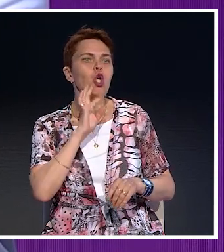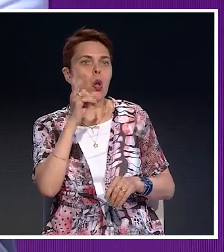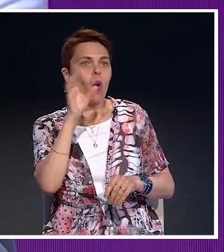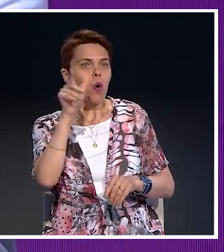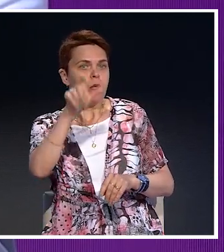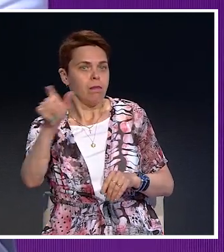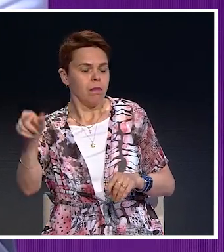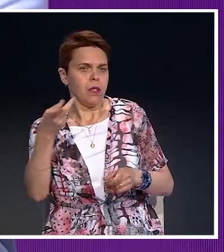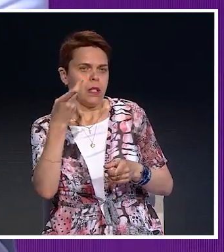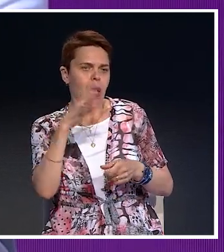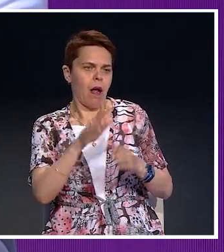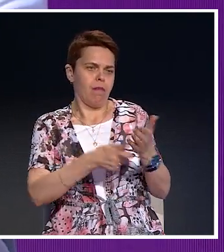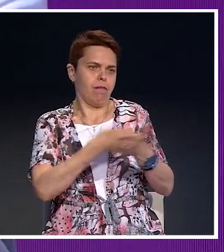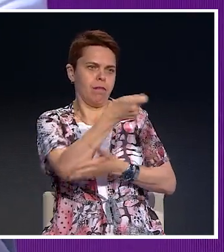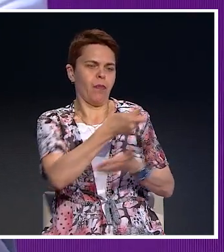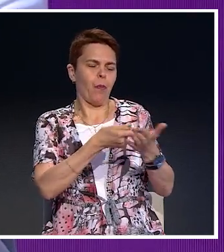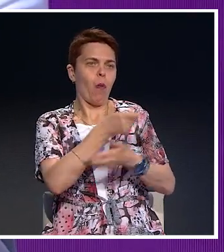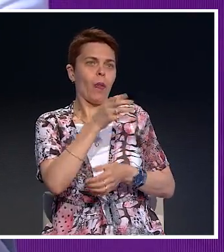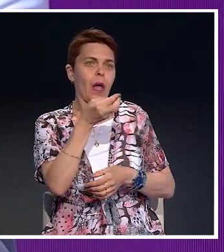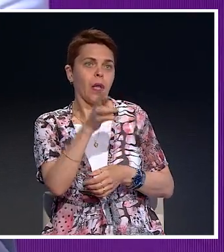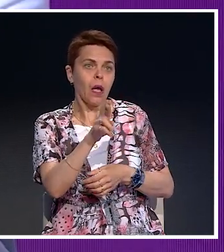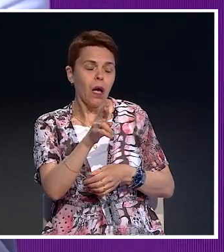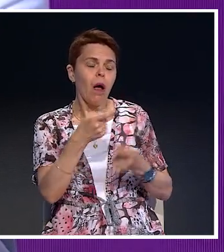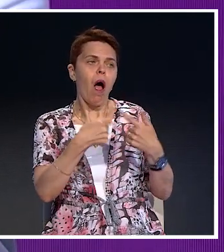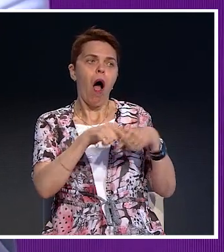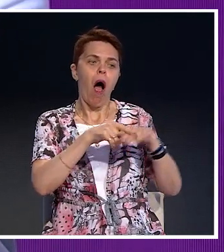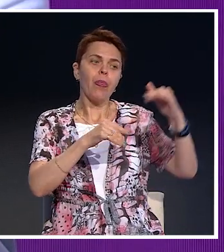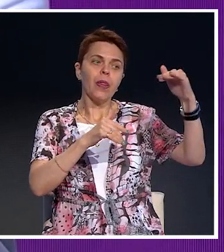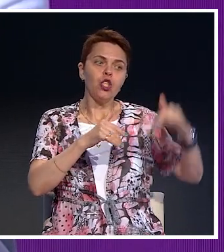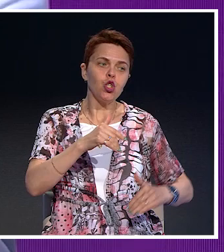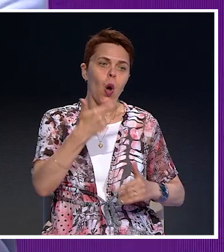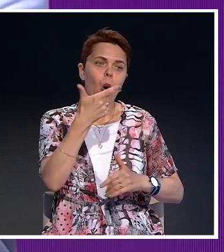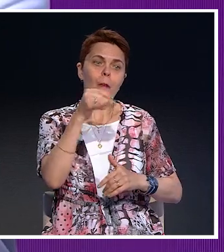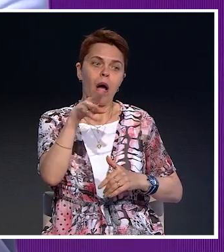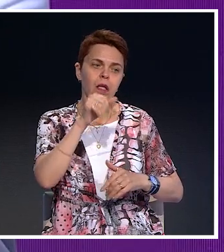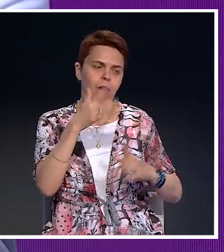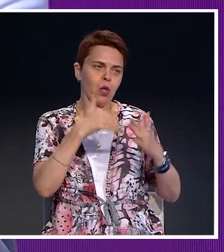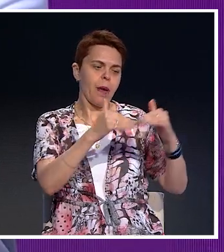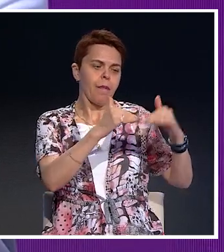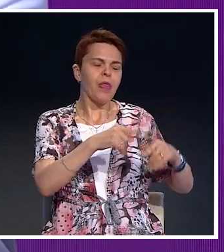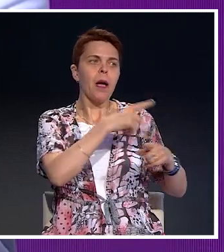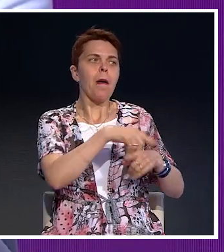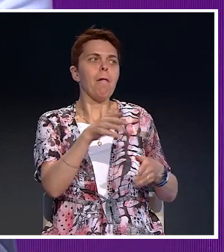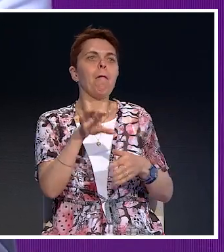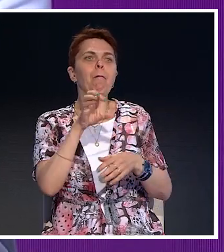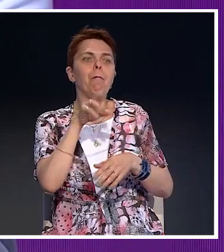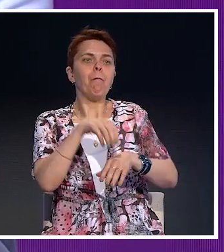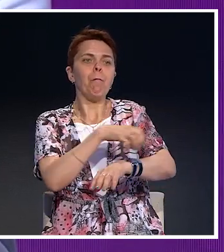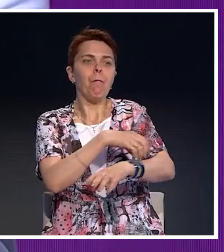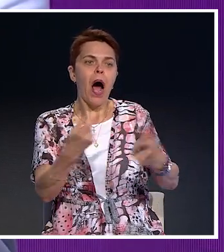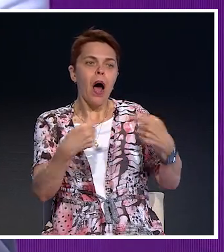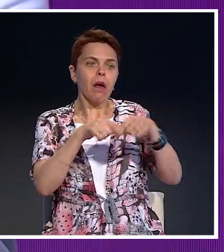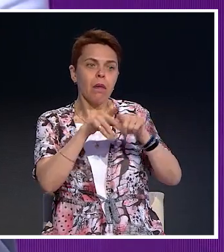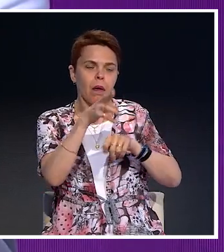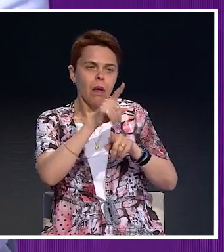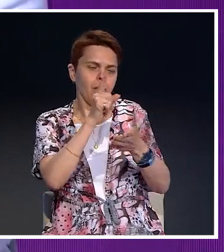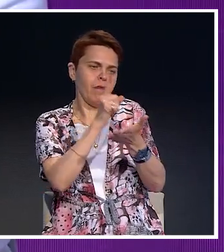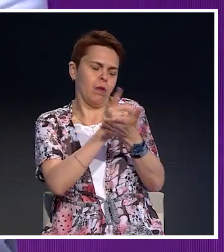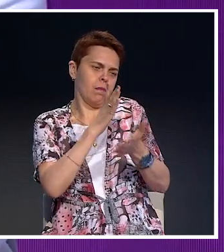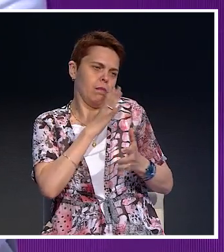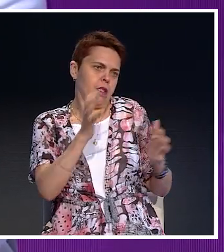для реєстрації і подання. А в громадах нижчого рівня партія має зберігати квоту